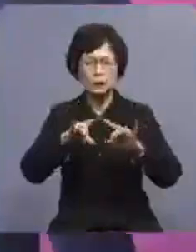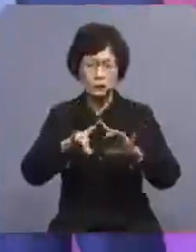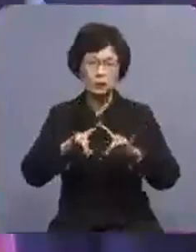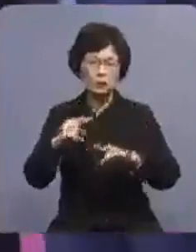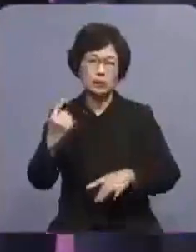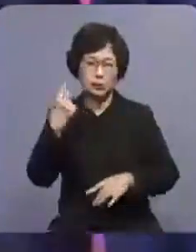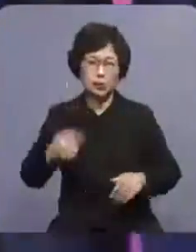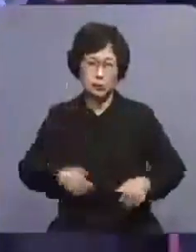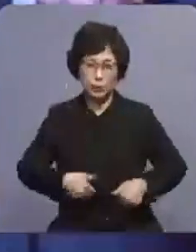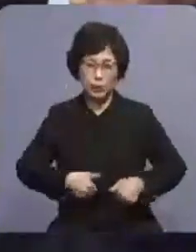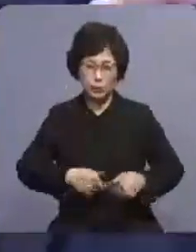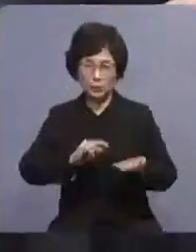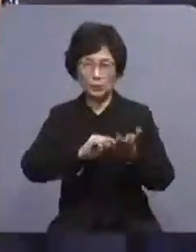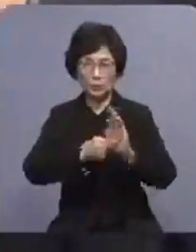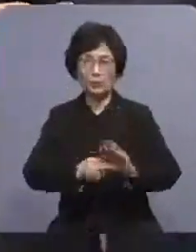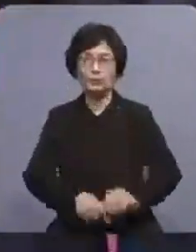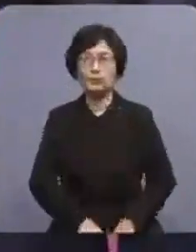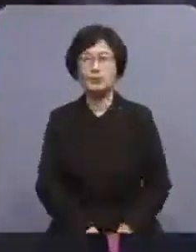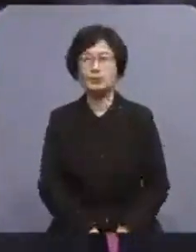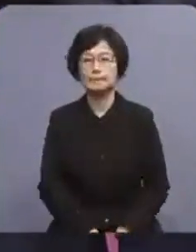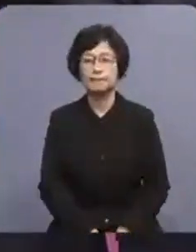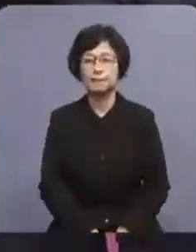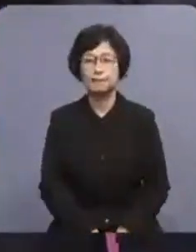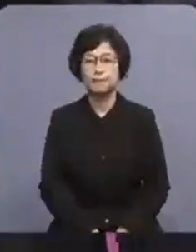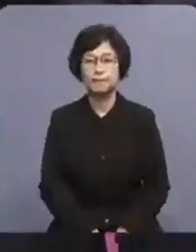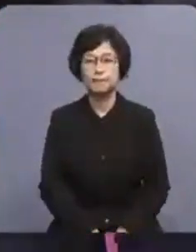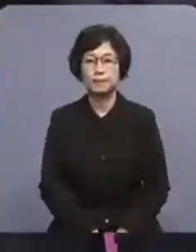요구했습니다 KBS 뉴스 공조입니다